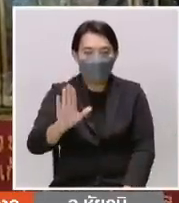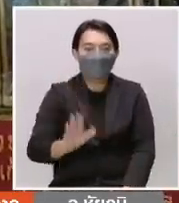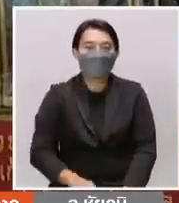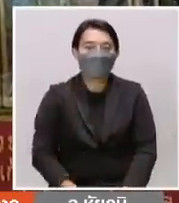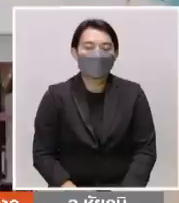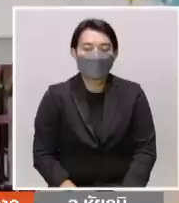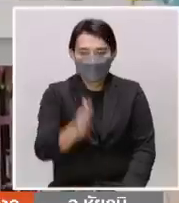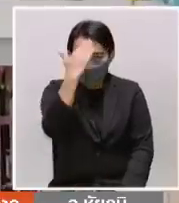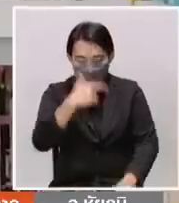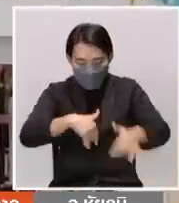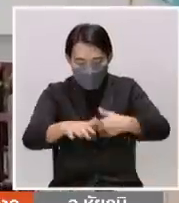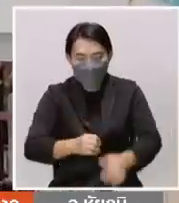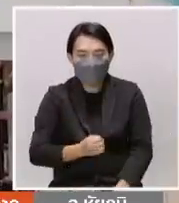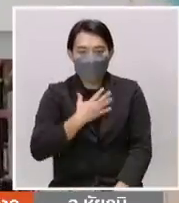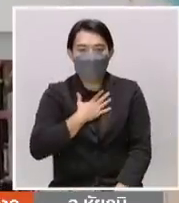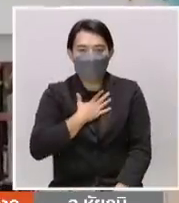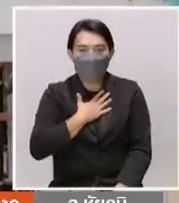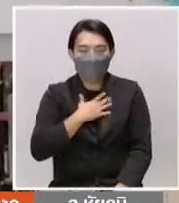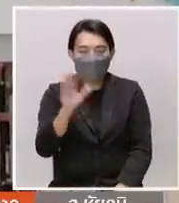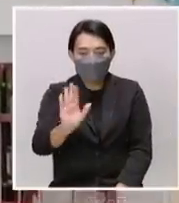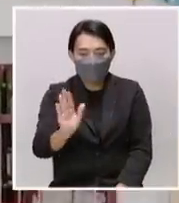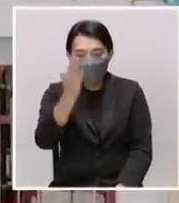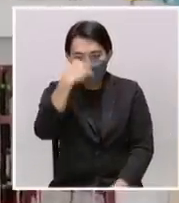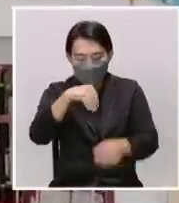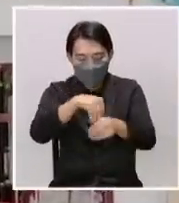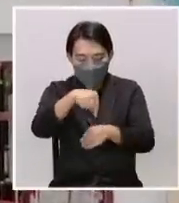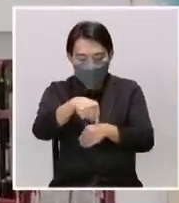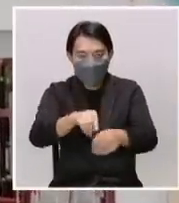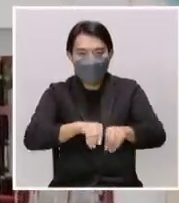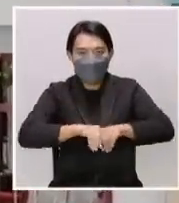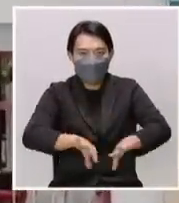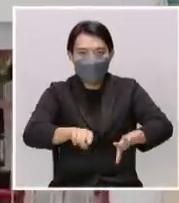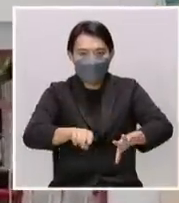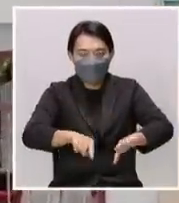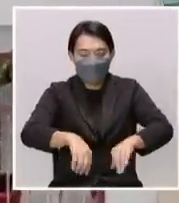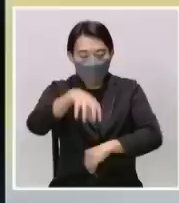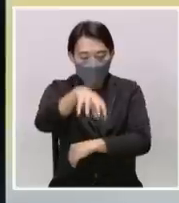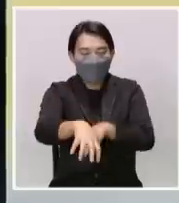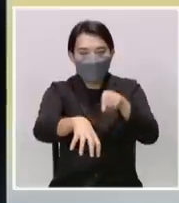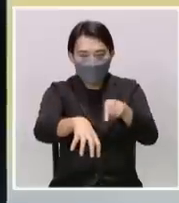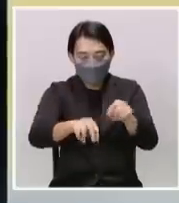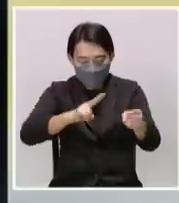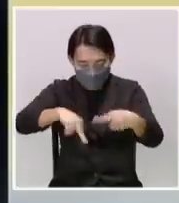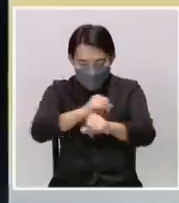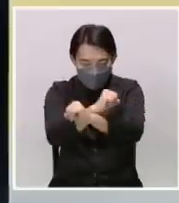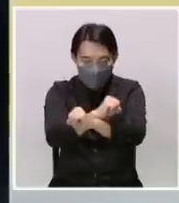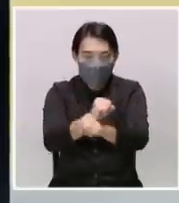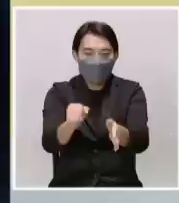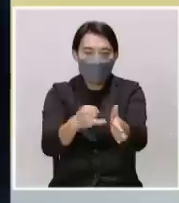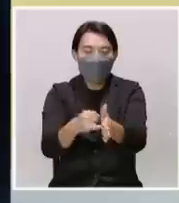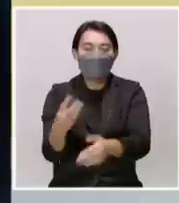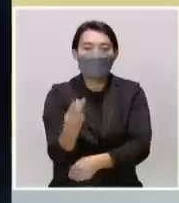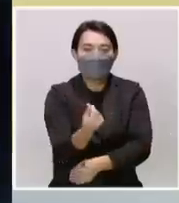ว่าไม่อยากให้ประชาชนตื่นตกใจเพราะว่าในจุดที่เกิดการระบาดเป็นสถานที่ปิดควบคุมได้ง่ายและรวดเร็ว